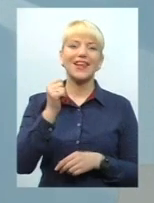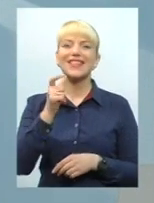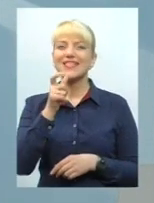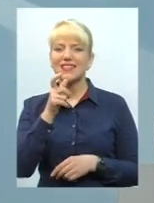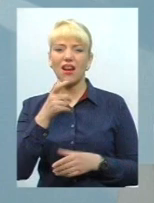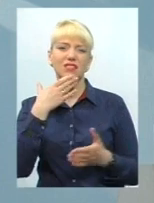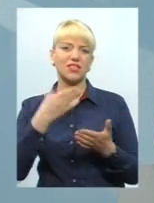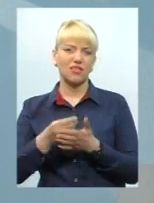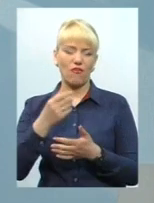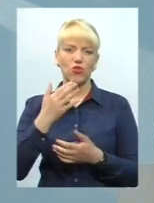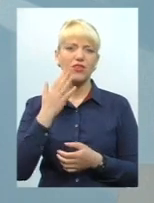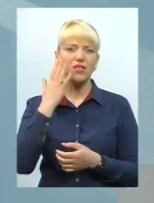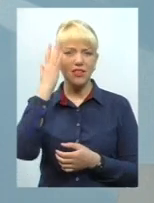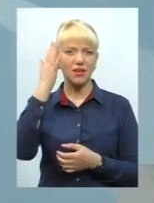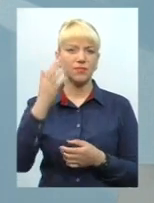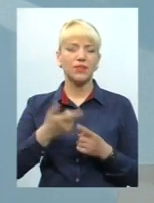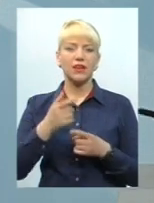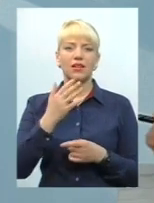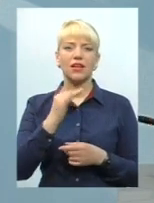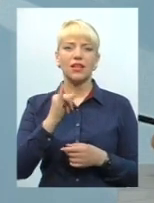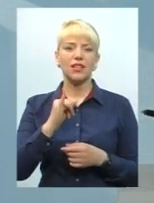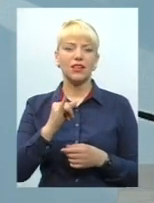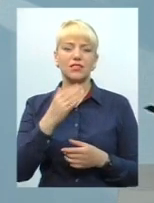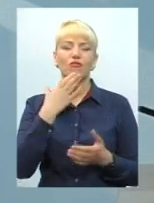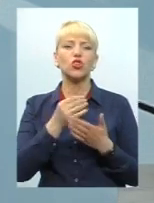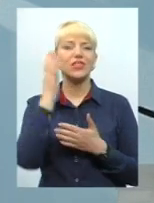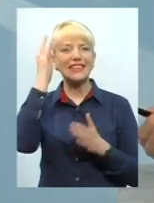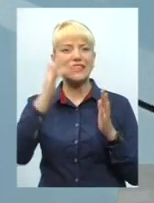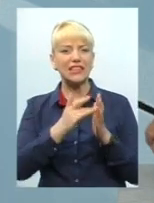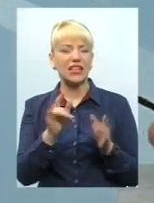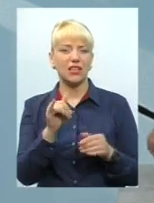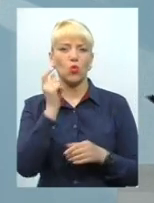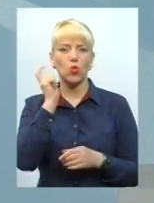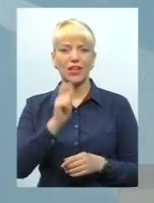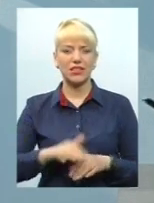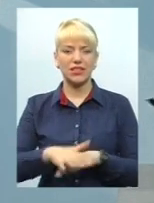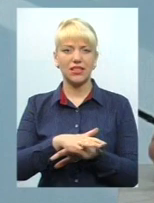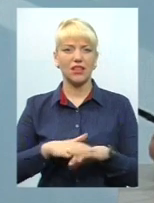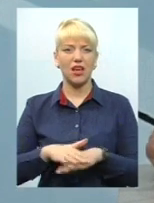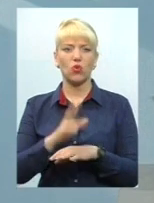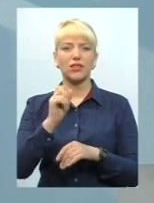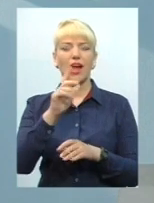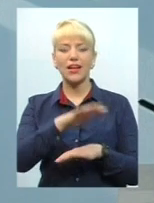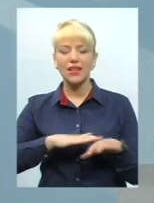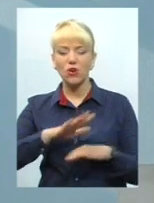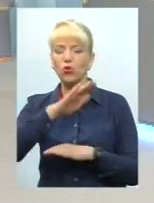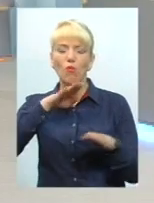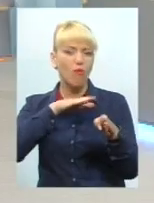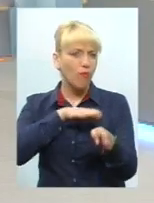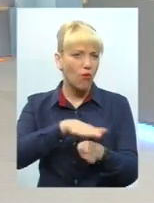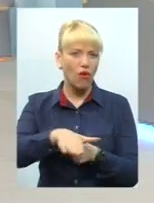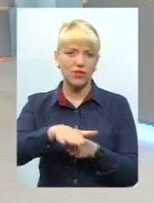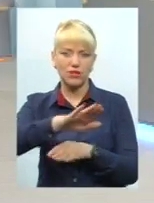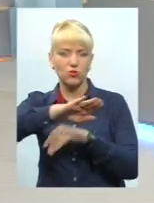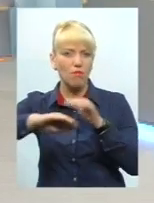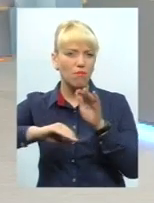для досягнення своїх власних цілей. І український народ, як народ повністю підвладний їм і одному, і другому,